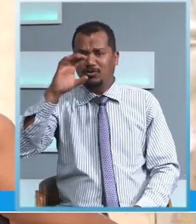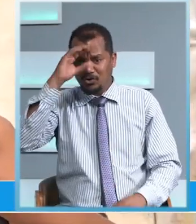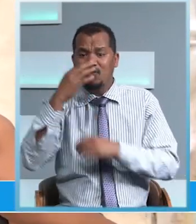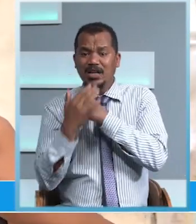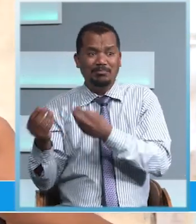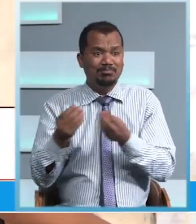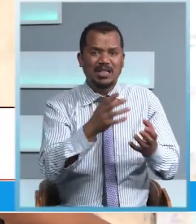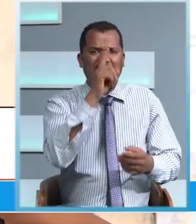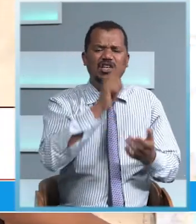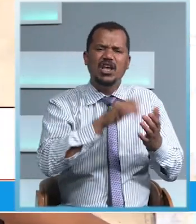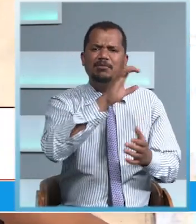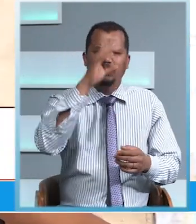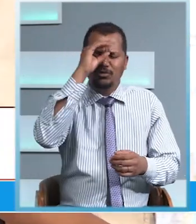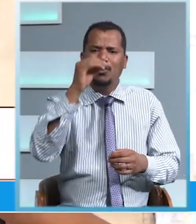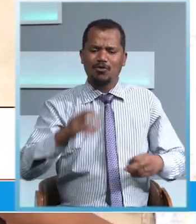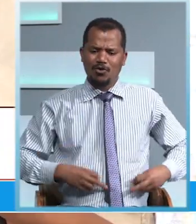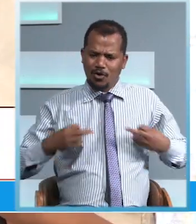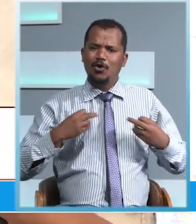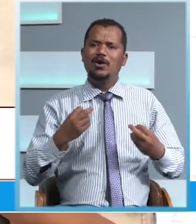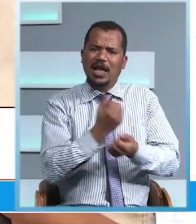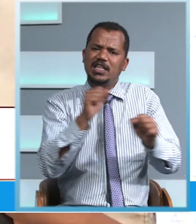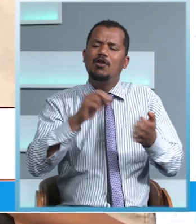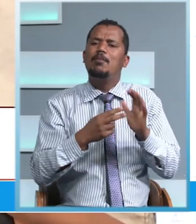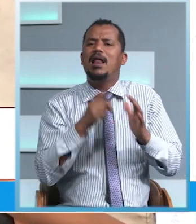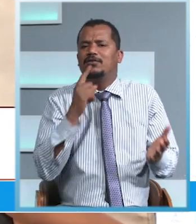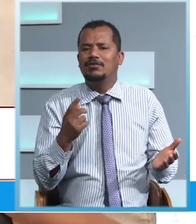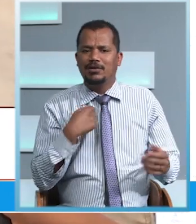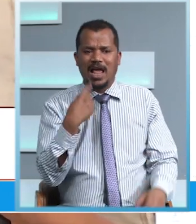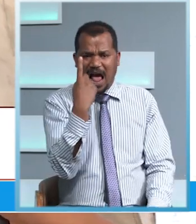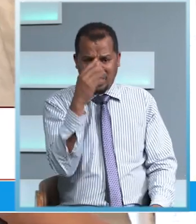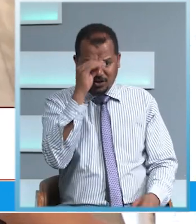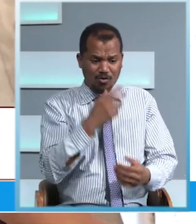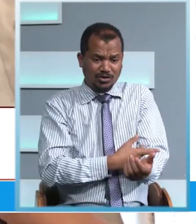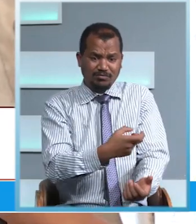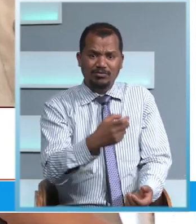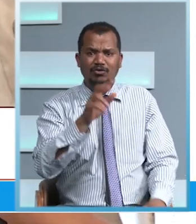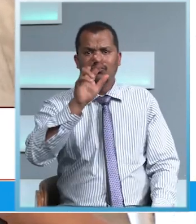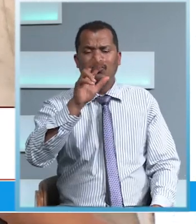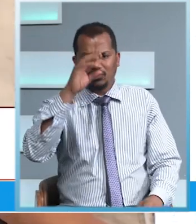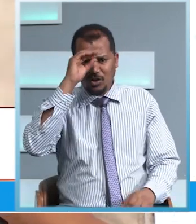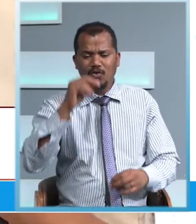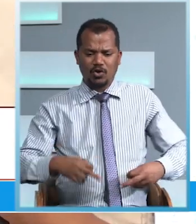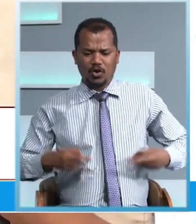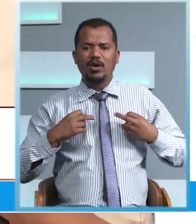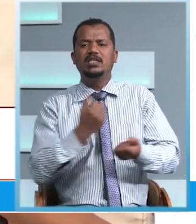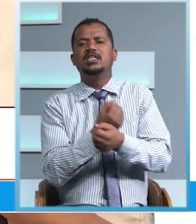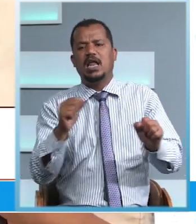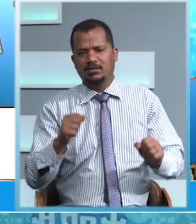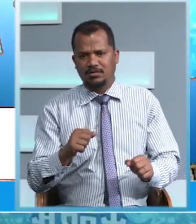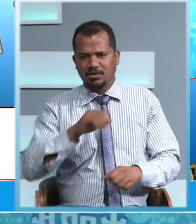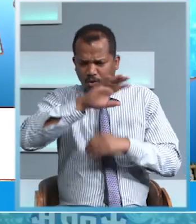ከቻልኩኝ የ500 ሰው ህይወት አድኛለሁ ማለት ነው በዛ ነው ካልኩሌት ማረገው እኔ አንድ ሰው ደም ስሰጥ 3 ሰው ህይወት